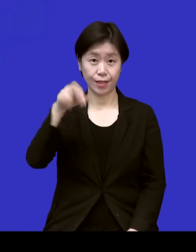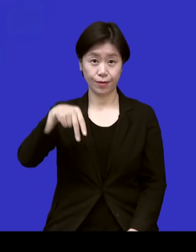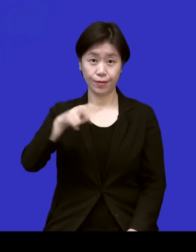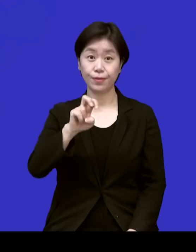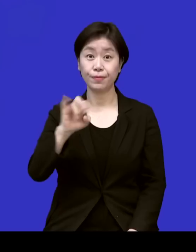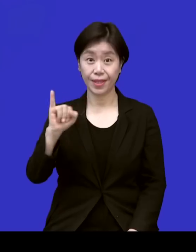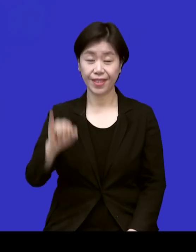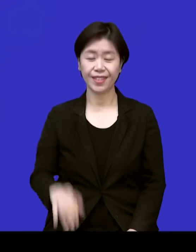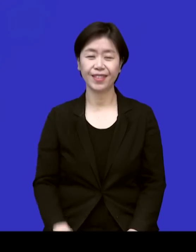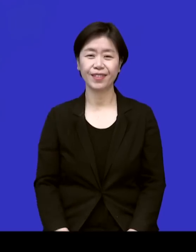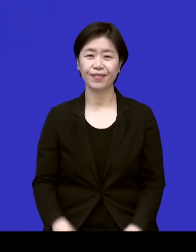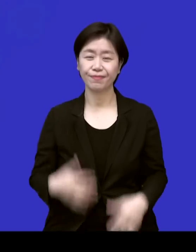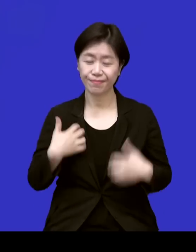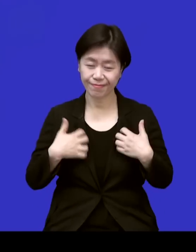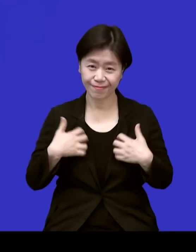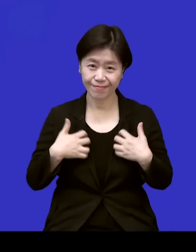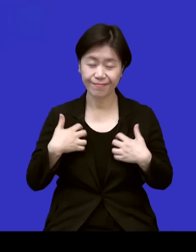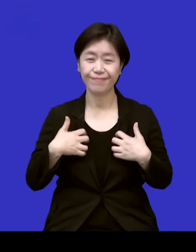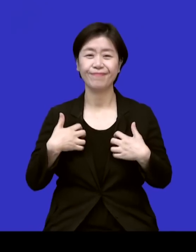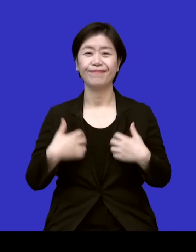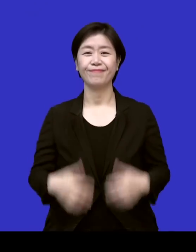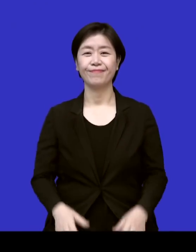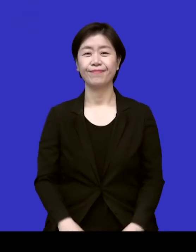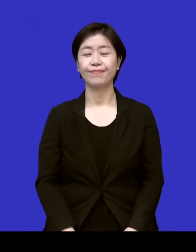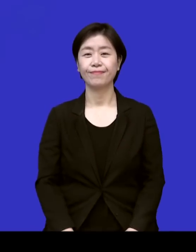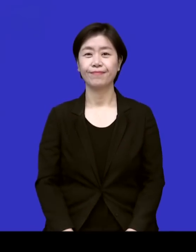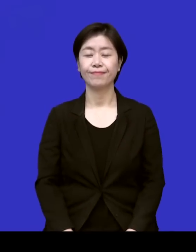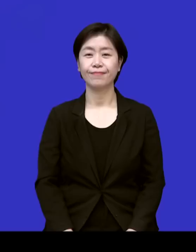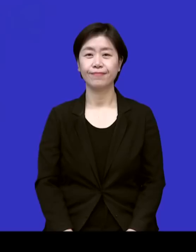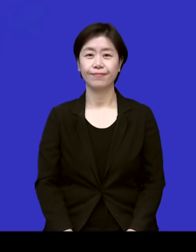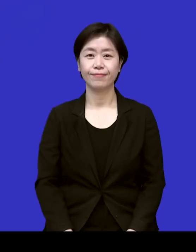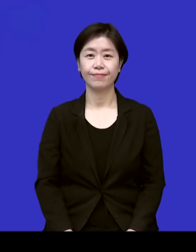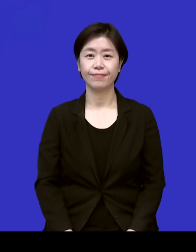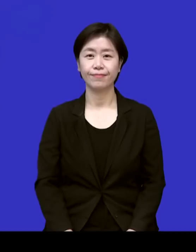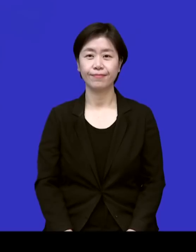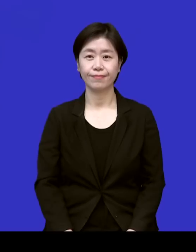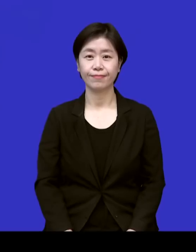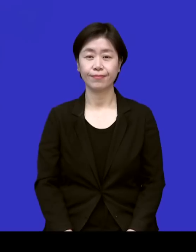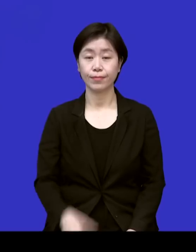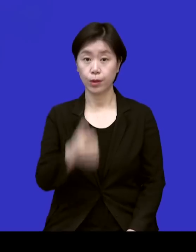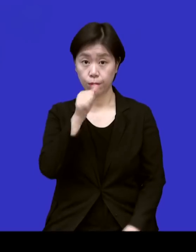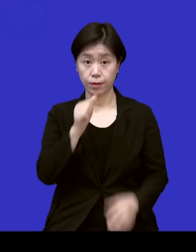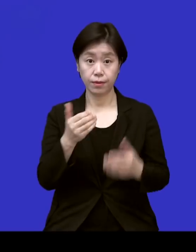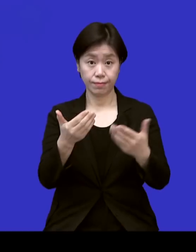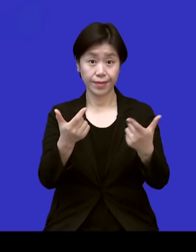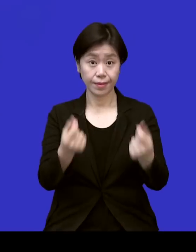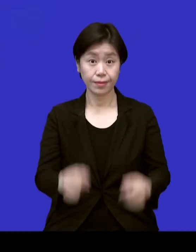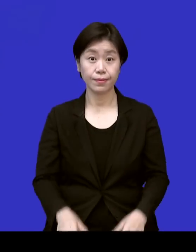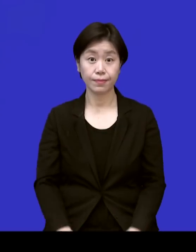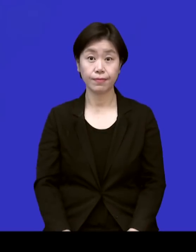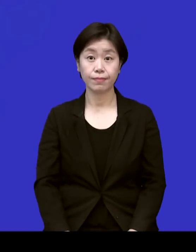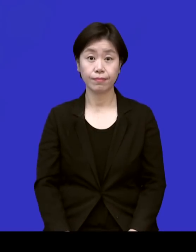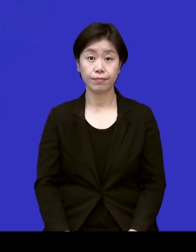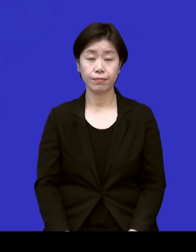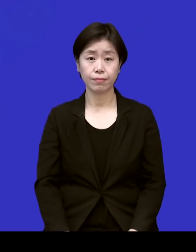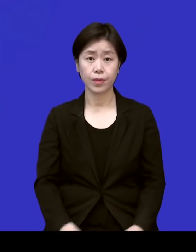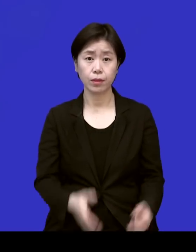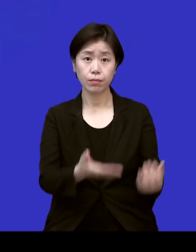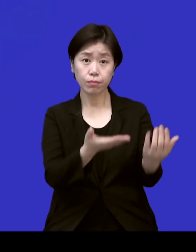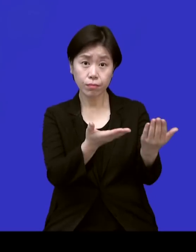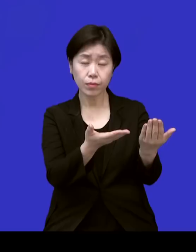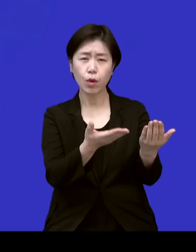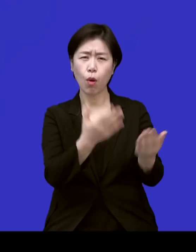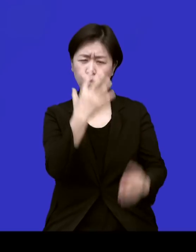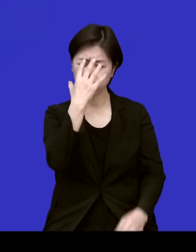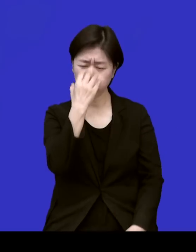반갑습니다. 안녕하세요. 네, 반갑습니다. 안녕하세요. 아까 소개 올린 것처럼 오랜 시간